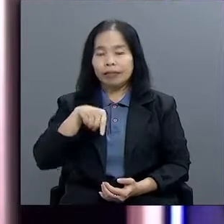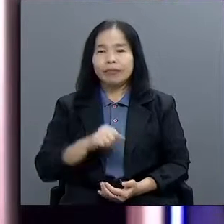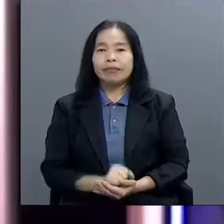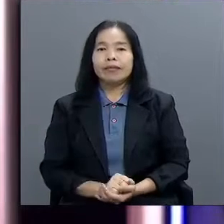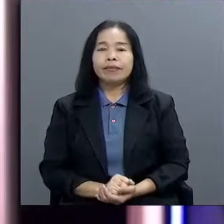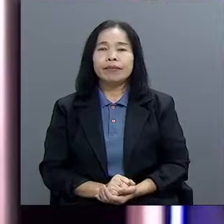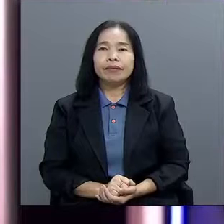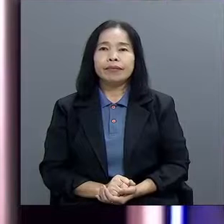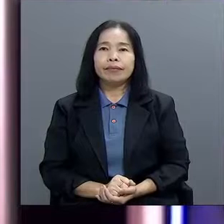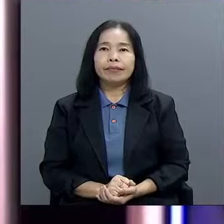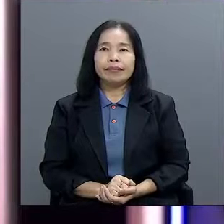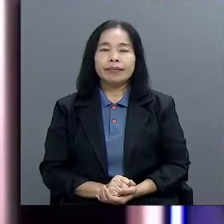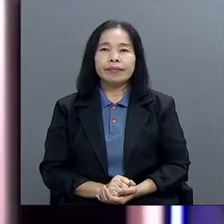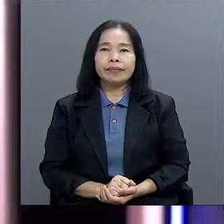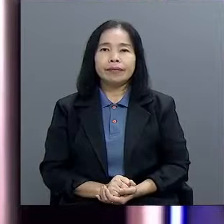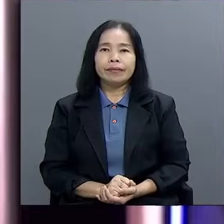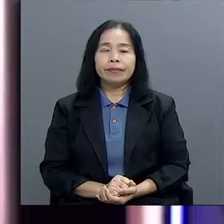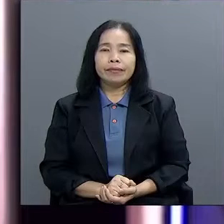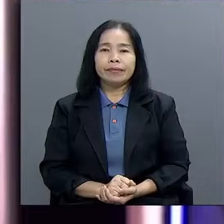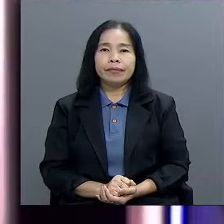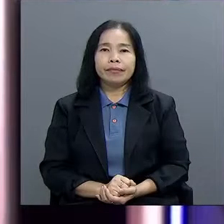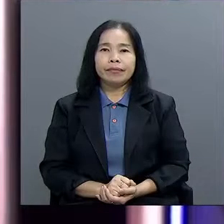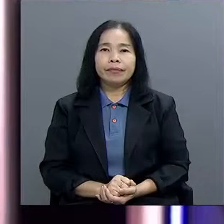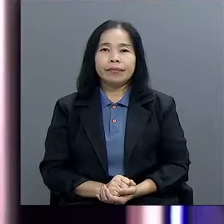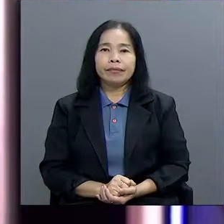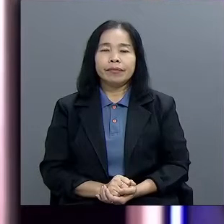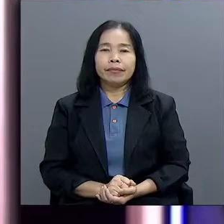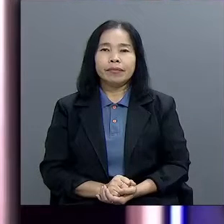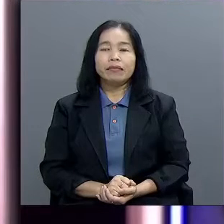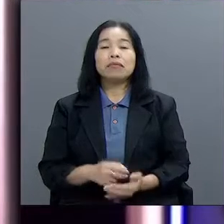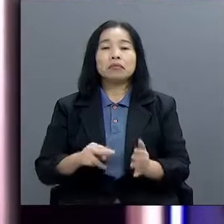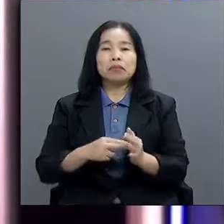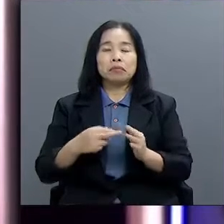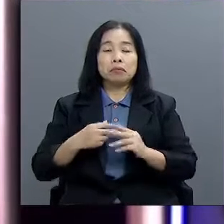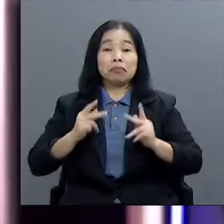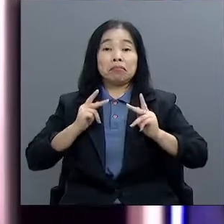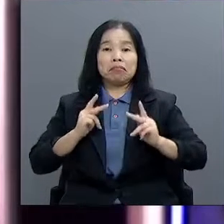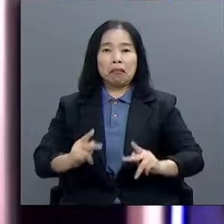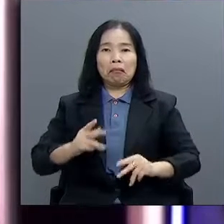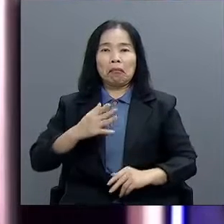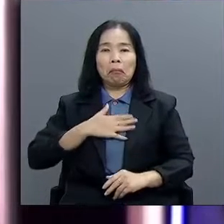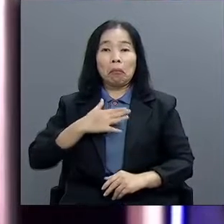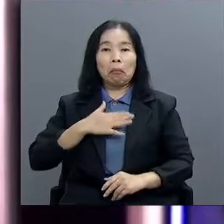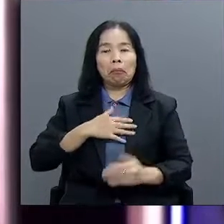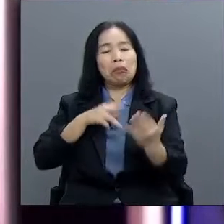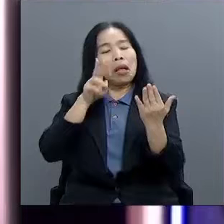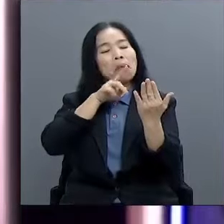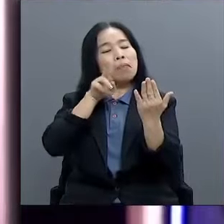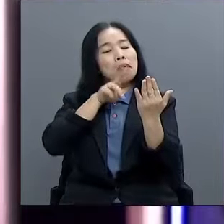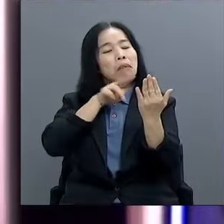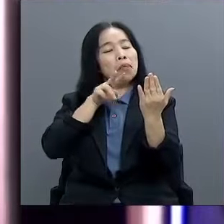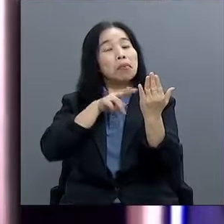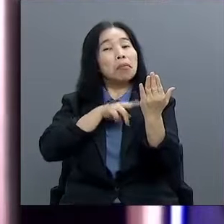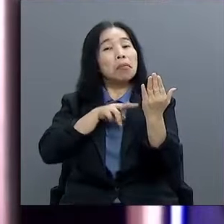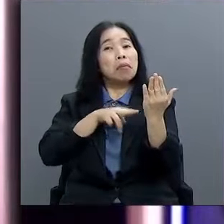power to ensure that the sets I work on are inclusive. ความกล้าหาญของวาคินฟีนิกซ์ที่พูดเรื่องที่ไม่มีใครกล้าพูดทั้ง